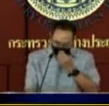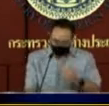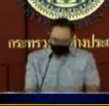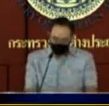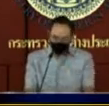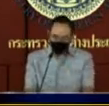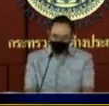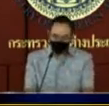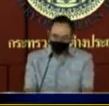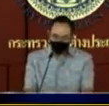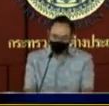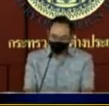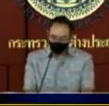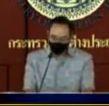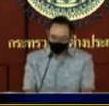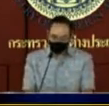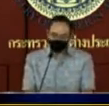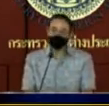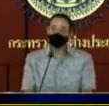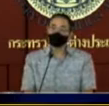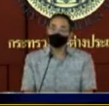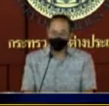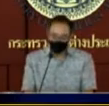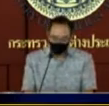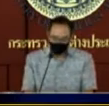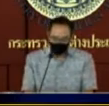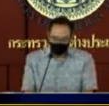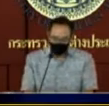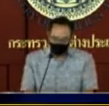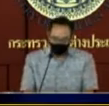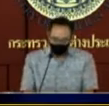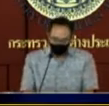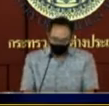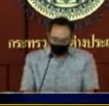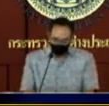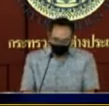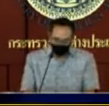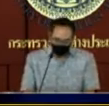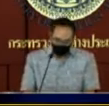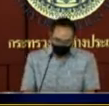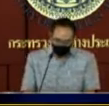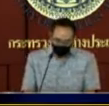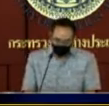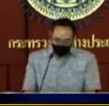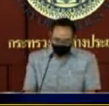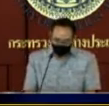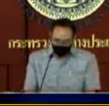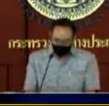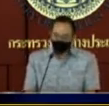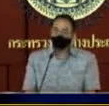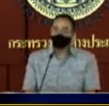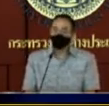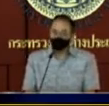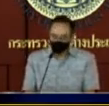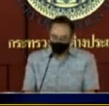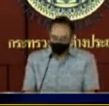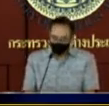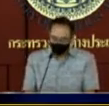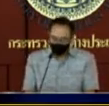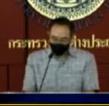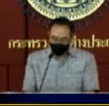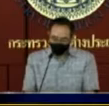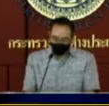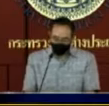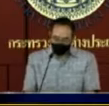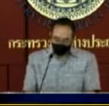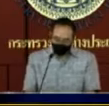ครับการประชุมกรอบข้อตกลงเอเปคนะครับต่อจากนิวซีแลนด์แล้วก็เป็นโอกาสของการครบรอบความสัมพันธ์